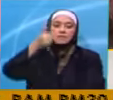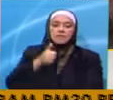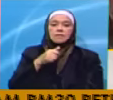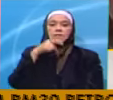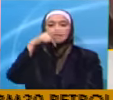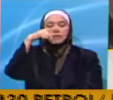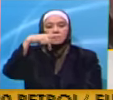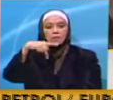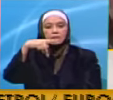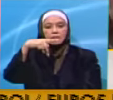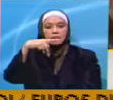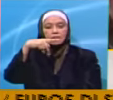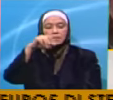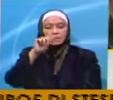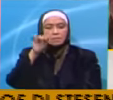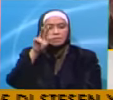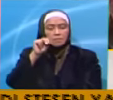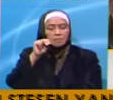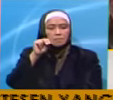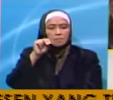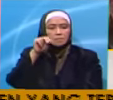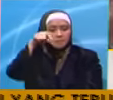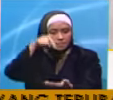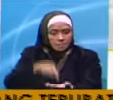Pakatan Harapan ini yang bergabung.